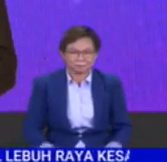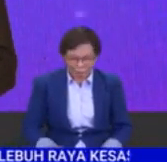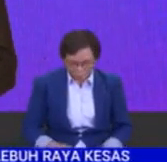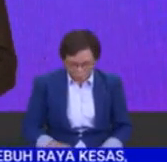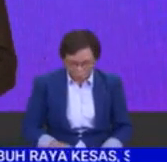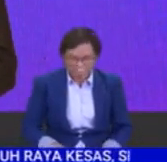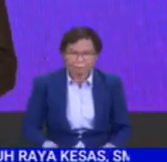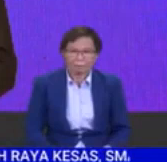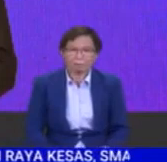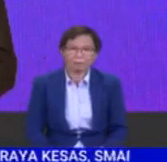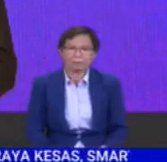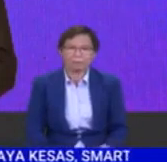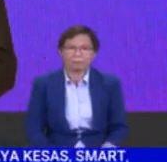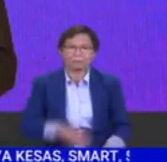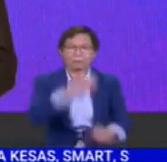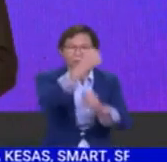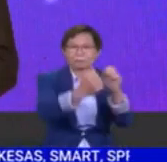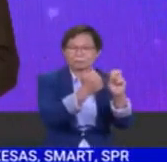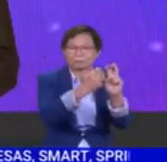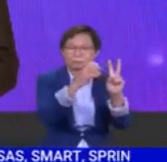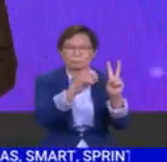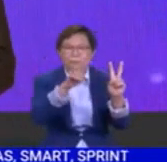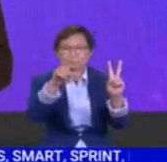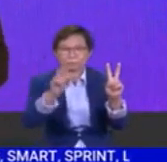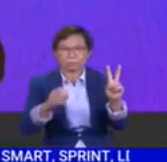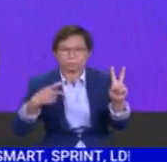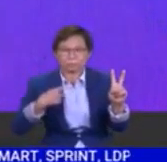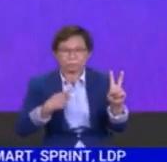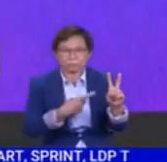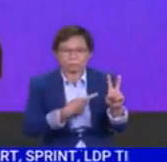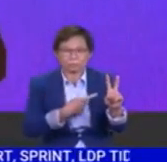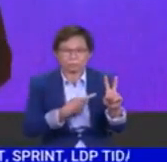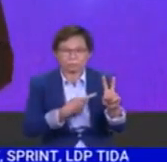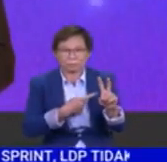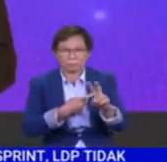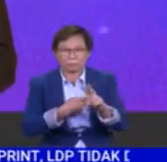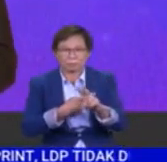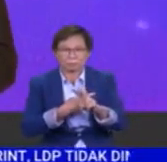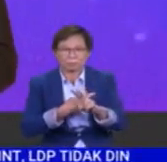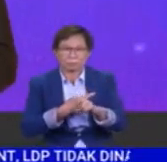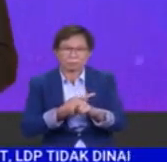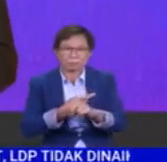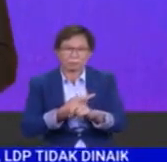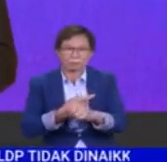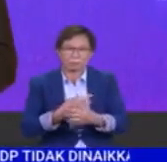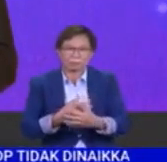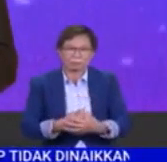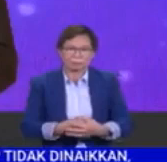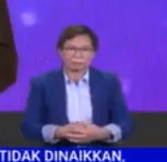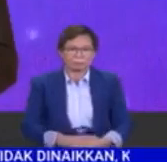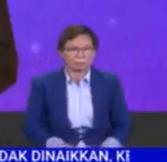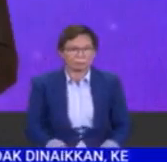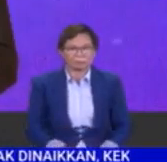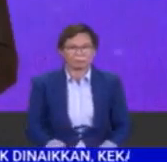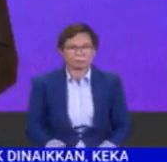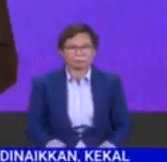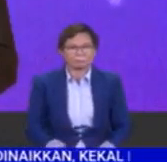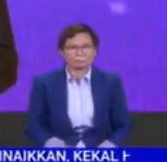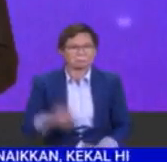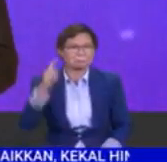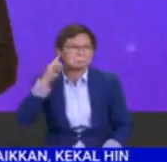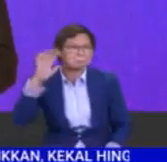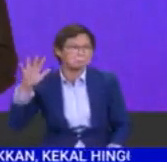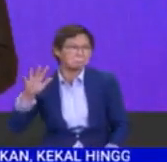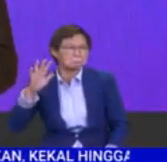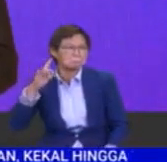2020, we released findings from the National Cancer Registry report. The report showed that people with lung and